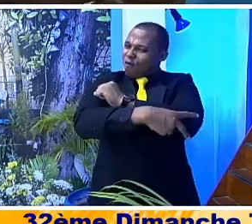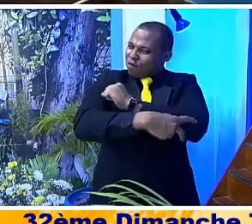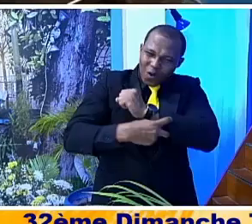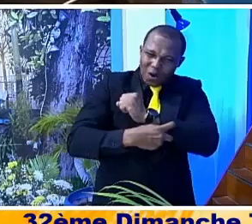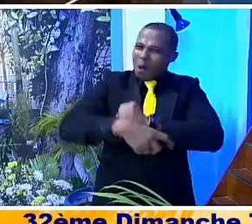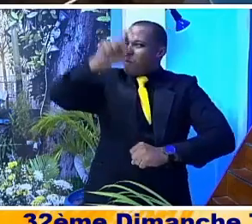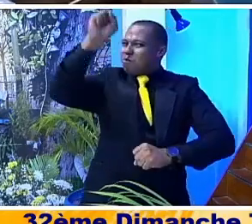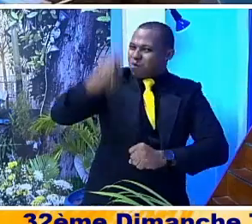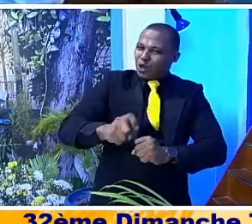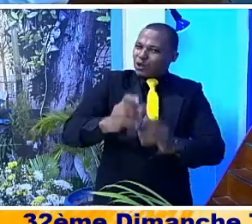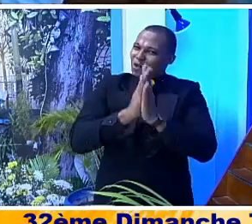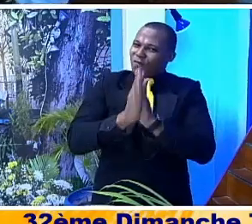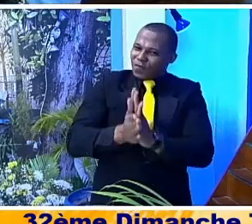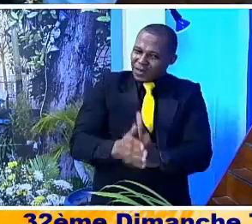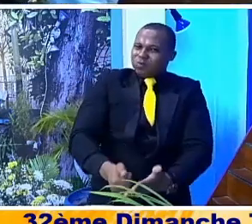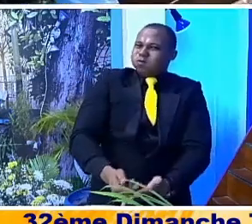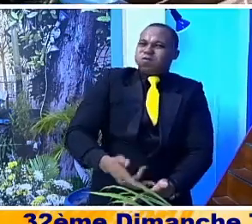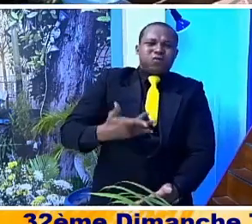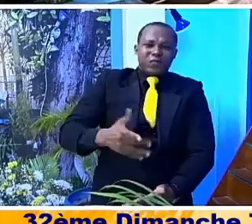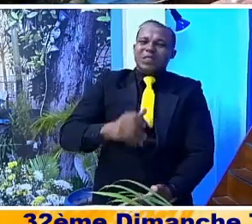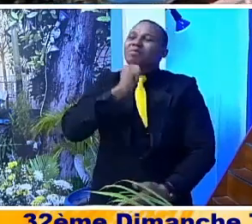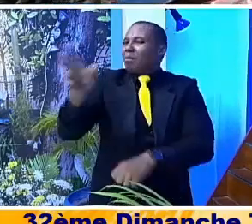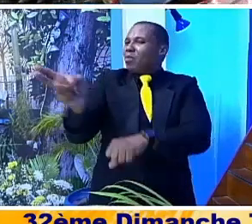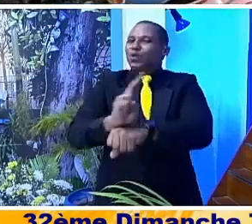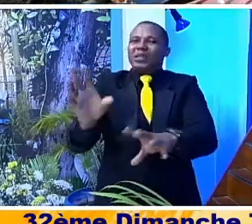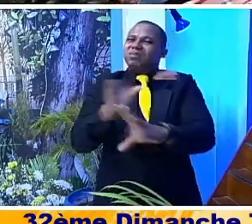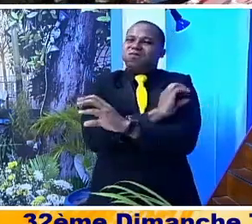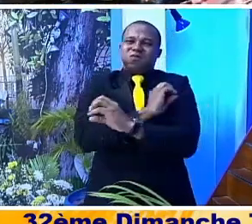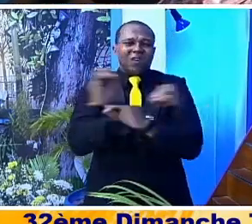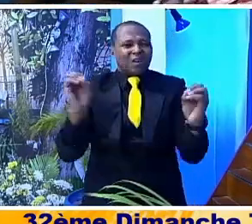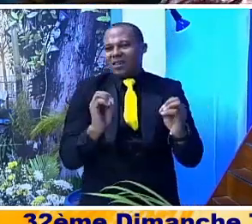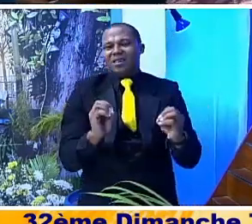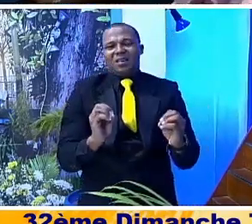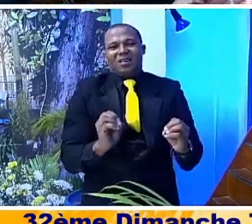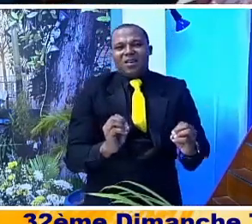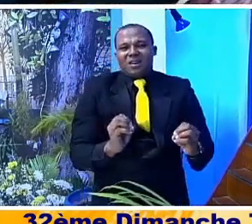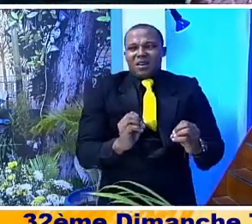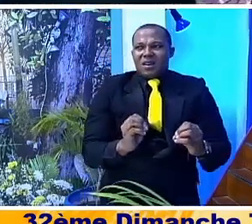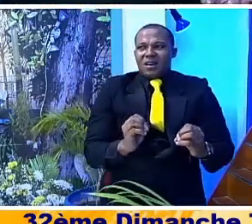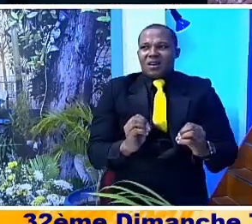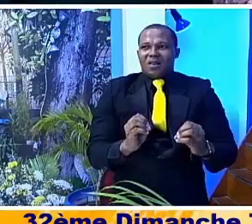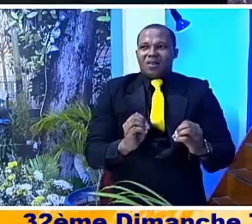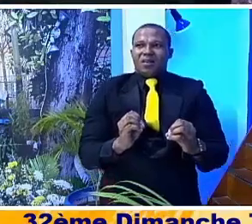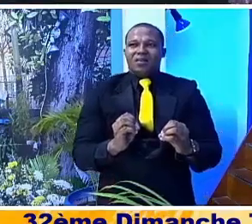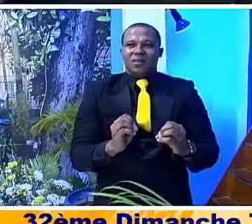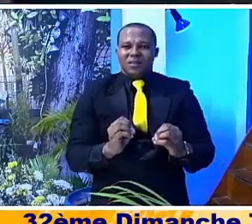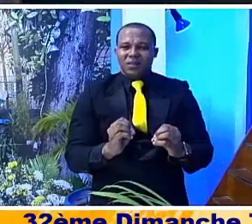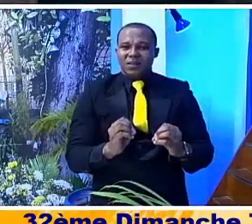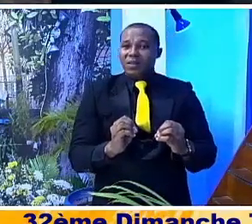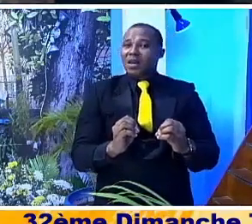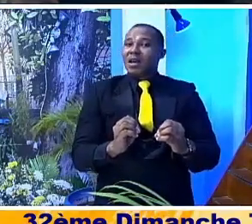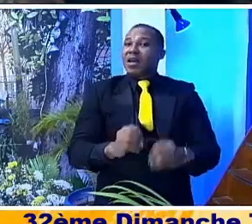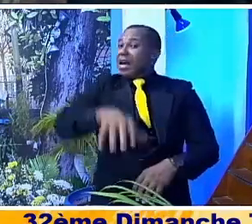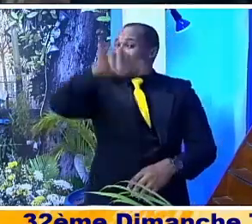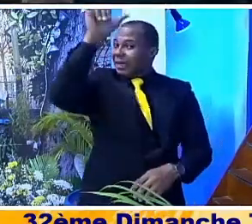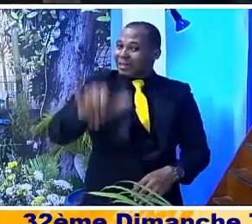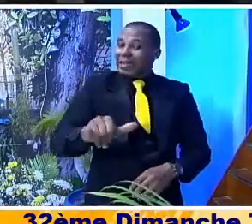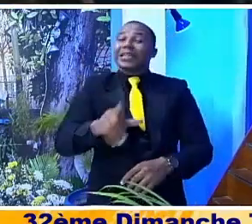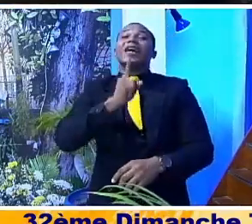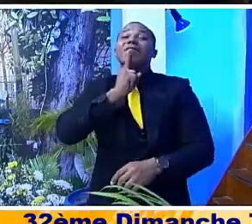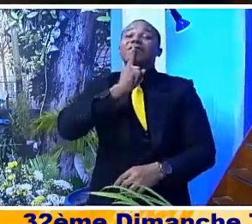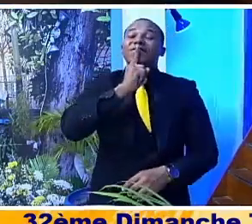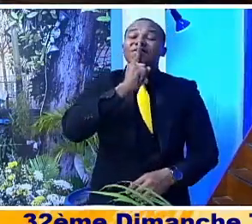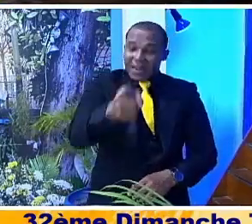rien. Depuis qui les frères Maxime yo fait ouais, t'es diri. Non. Debout pas naturel, debout pas vrai, ou